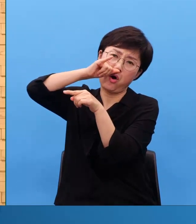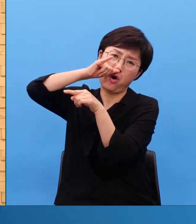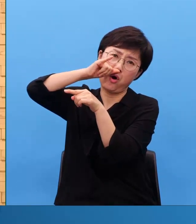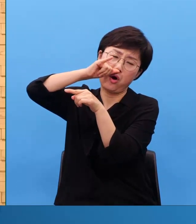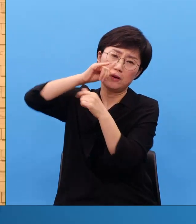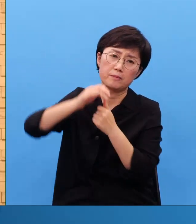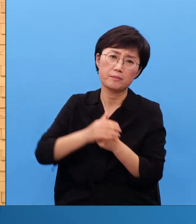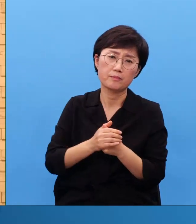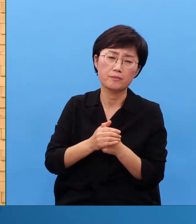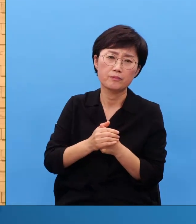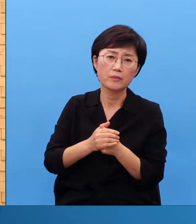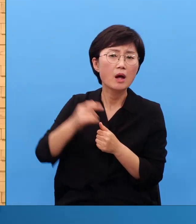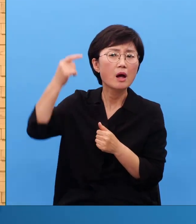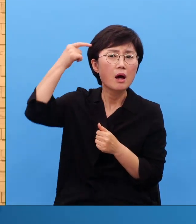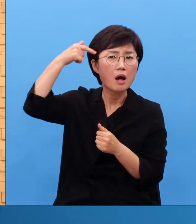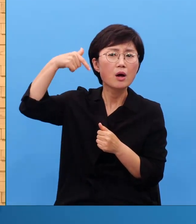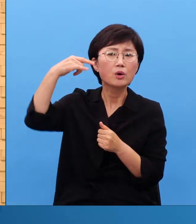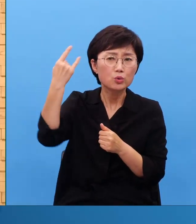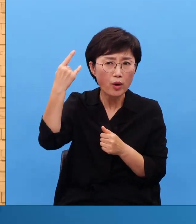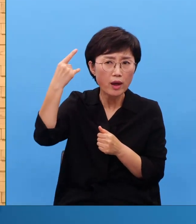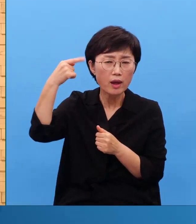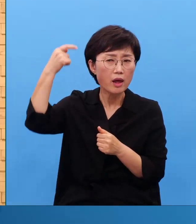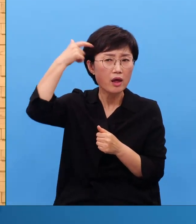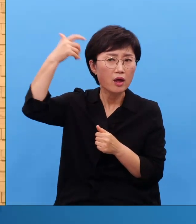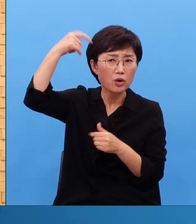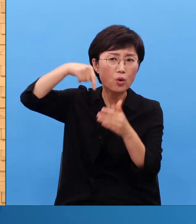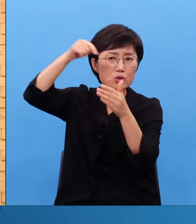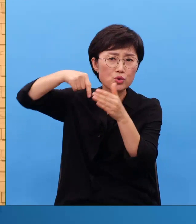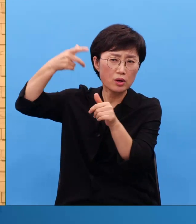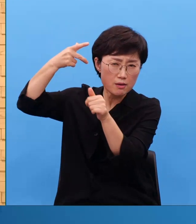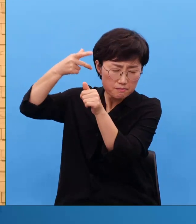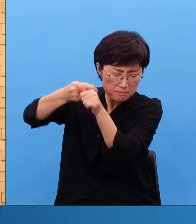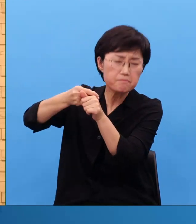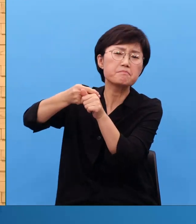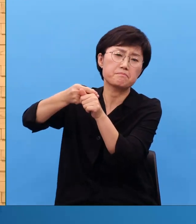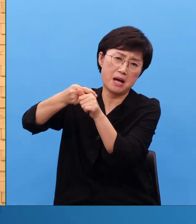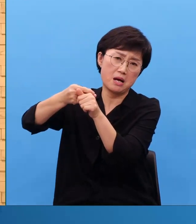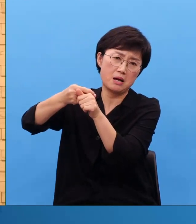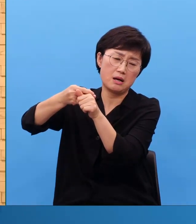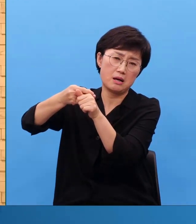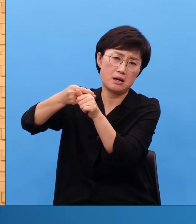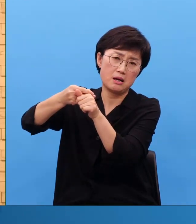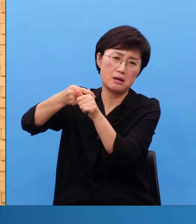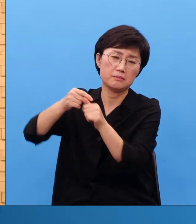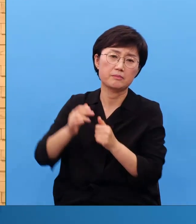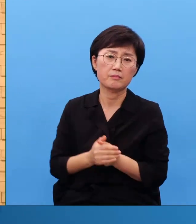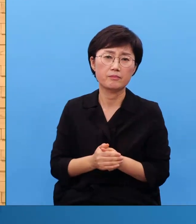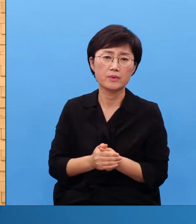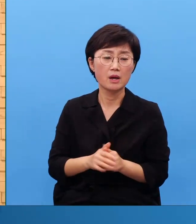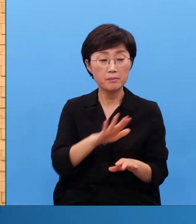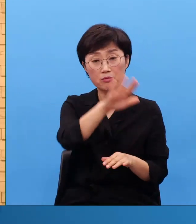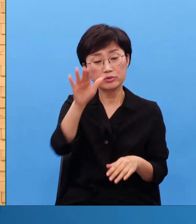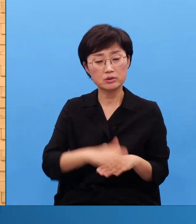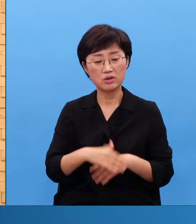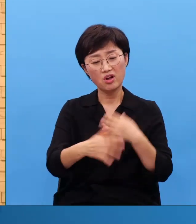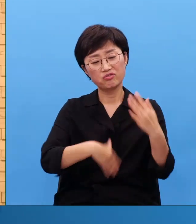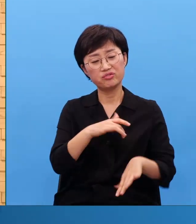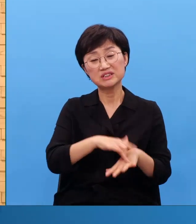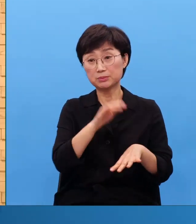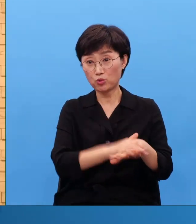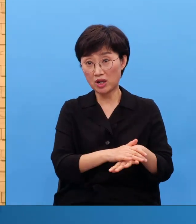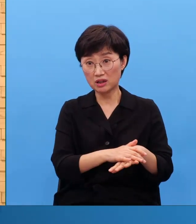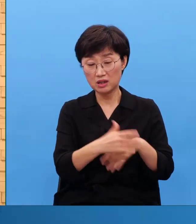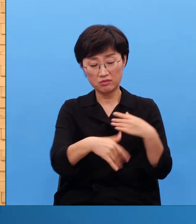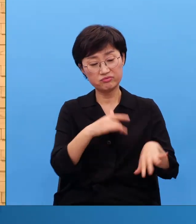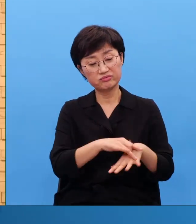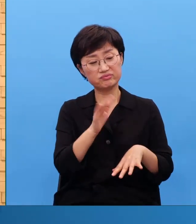살아납니까? 뇌에 각인돼요. And those who are studying English, you have to say it out loud so that it's imprinted in your 심지어 brain. 여러분 예사로 말하니까 죽겠다. 그래요. 각인돼요. And